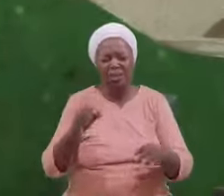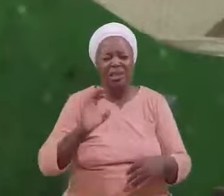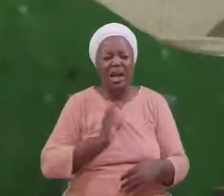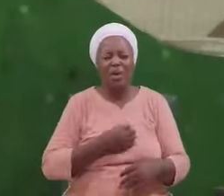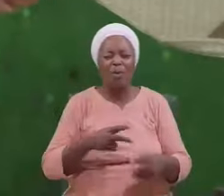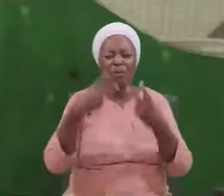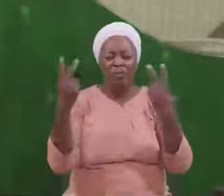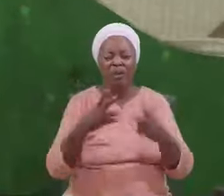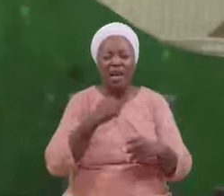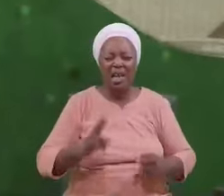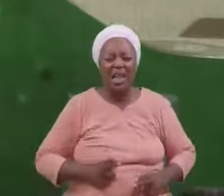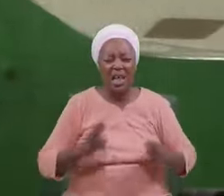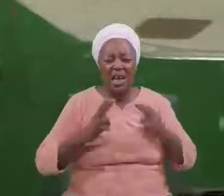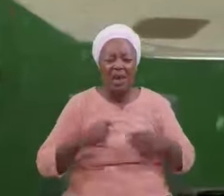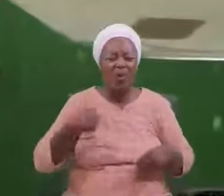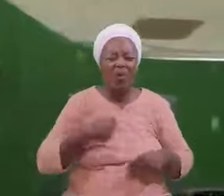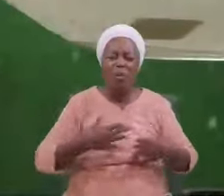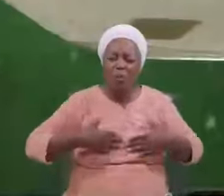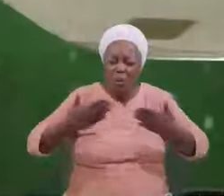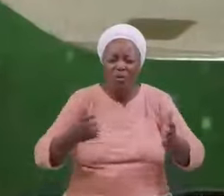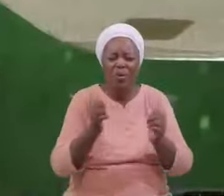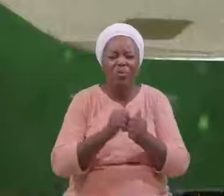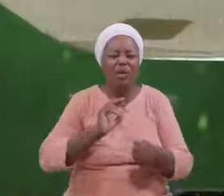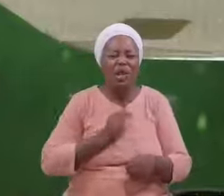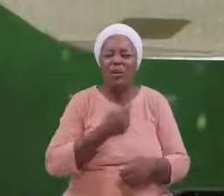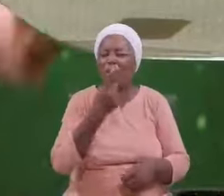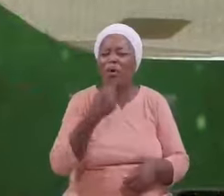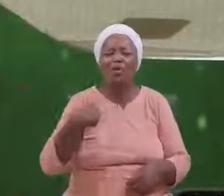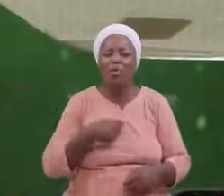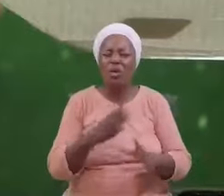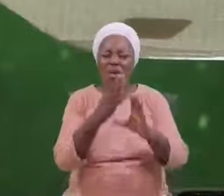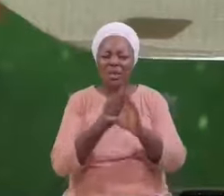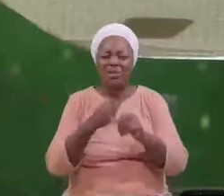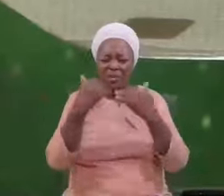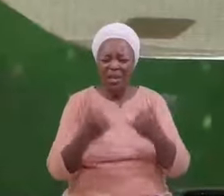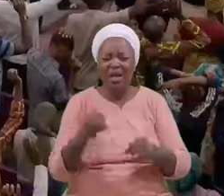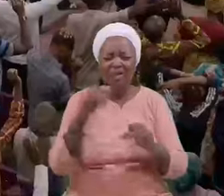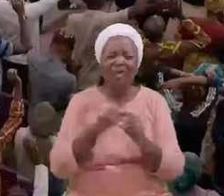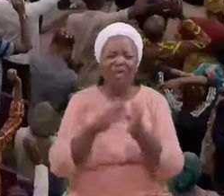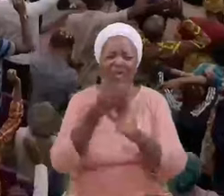confessons avec notre bouche. Nous recevons maintenant au nom de Jésus.